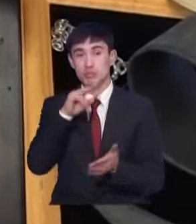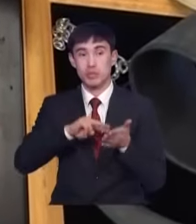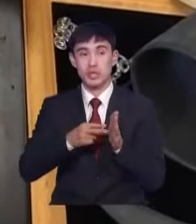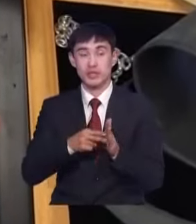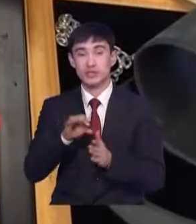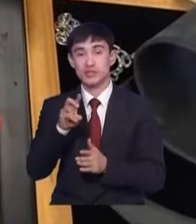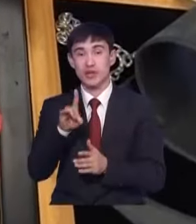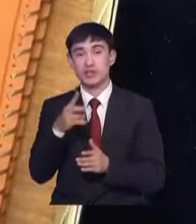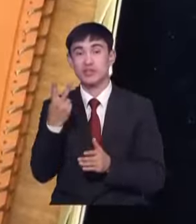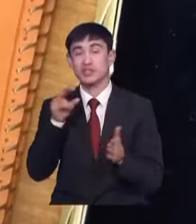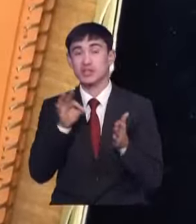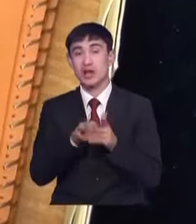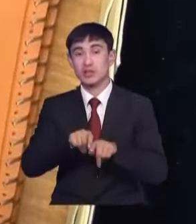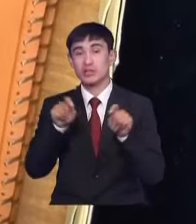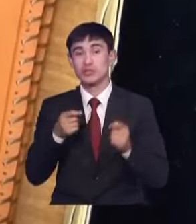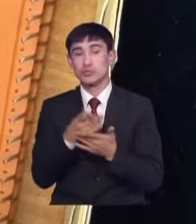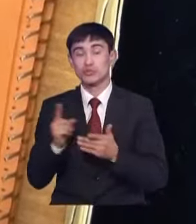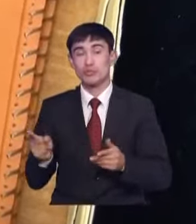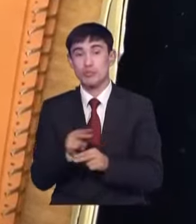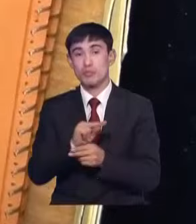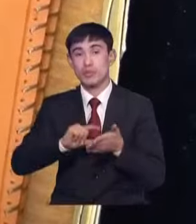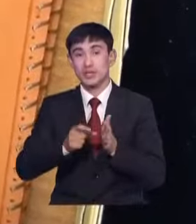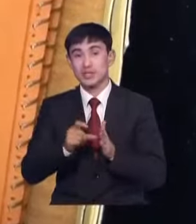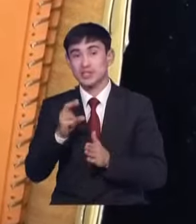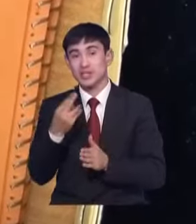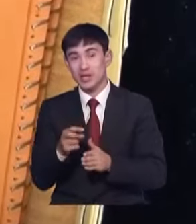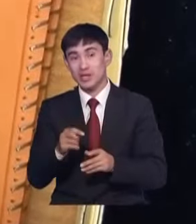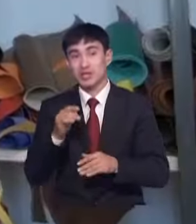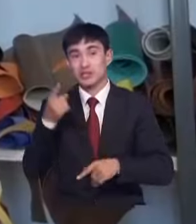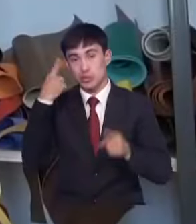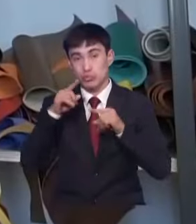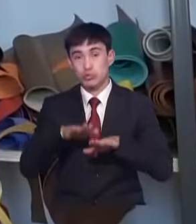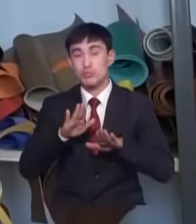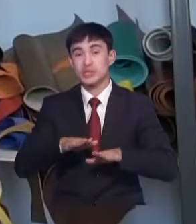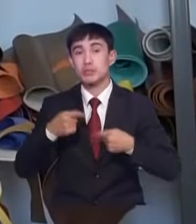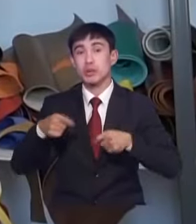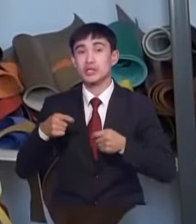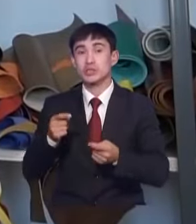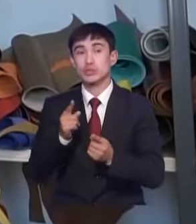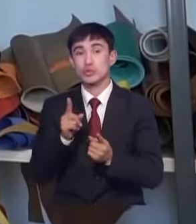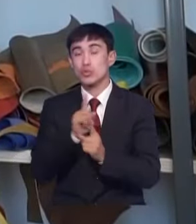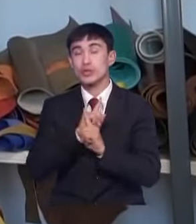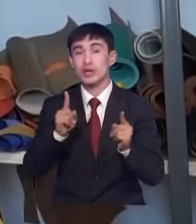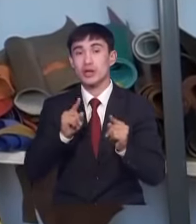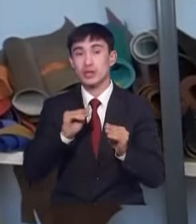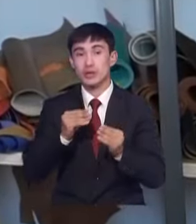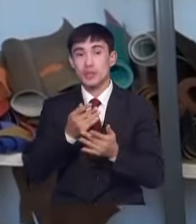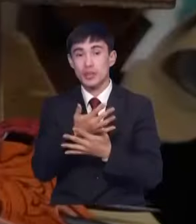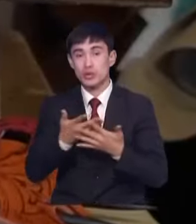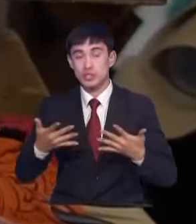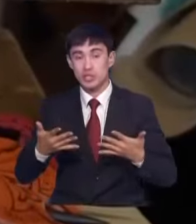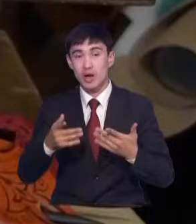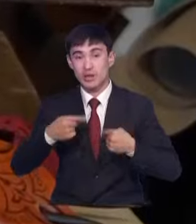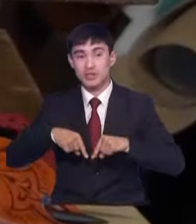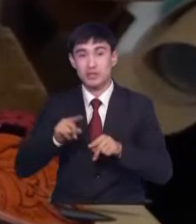звягиной две цели открыть собственную мастерскую которая по задумке рукодельницы станет местом для продажи её уникальных украшений а также организовать